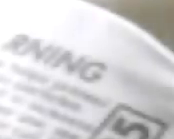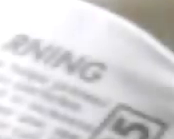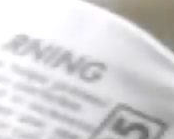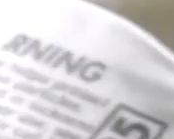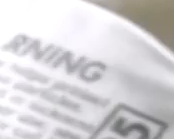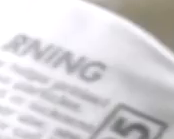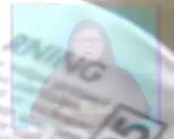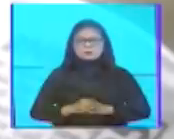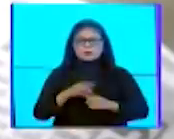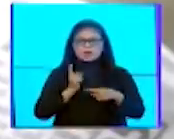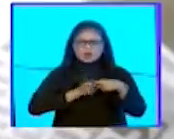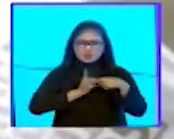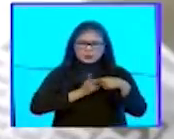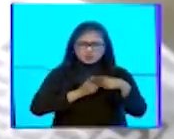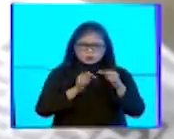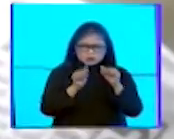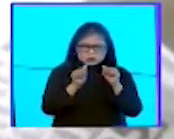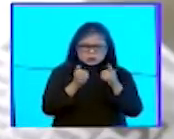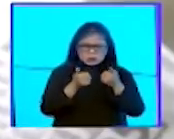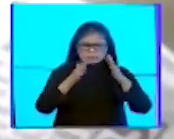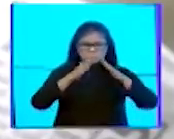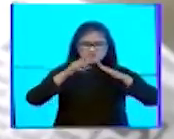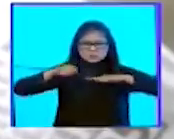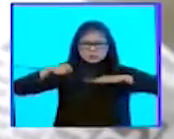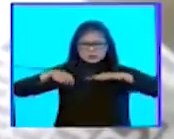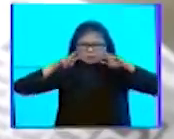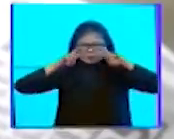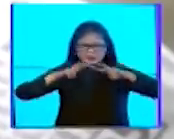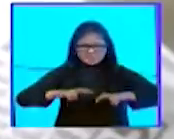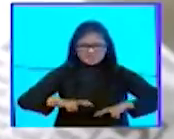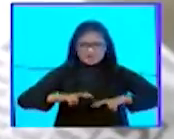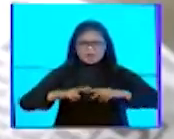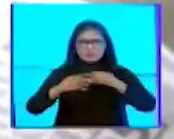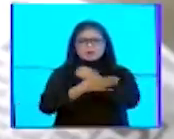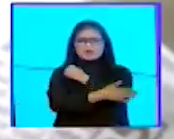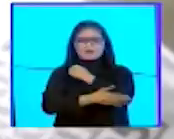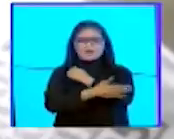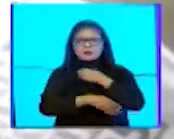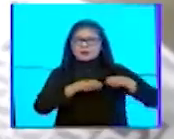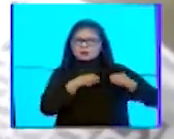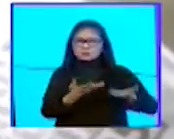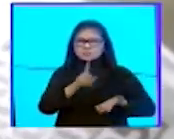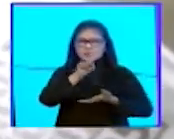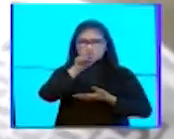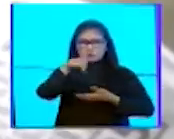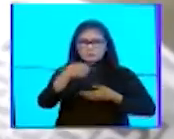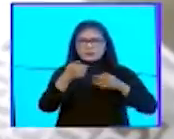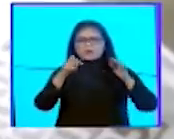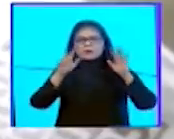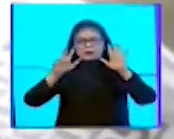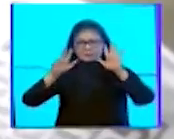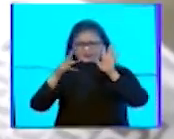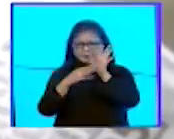Berdasarkan perhitungan tim penyidik Kejaksaan Tinggi Banten, kerugian negara diduga mencapai 1,68 miliar rupiah. Keuntungan